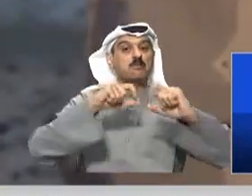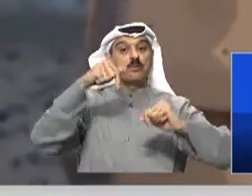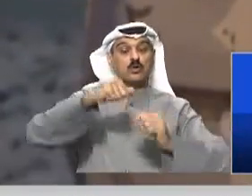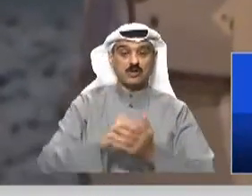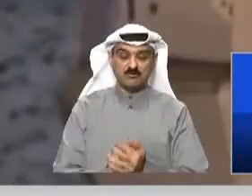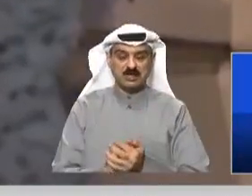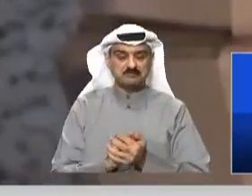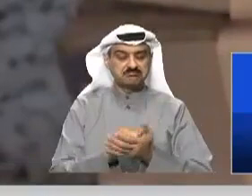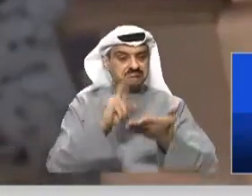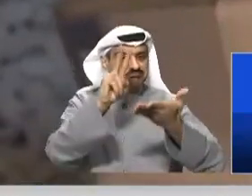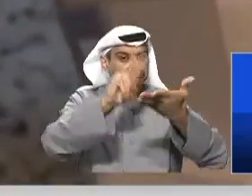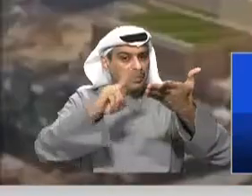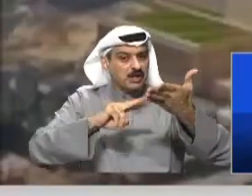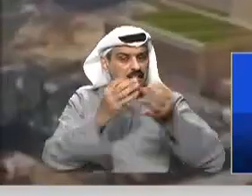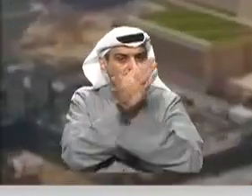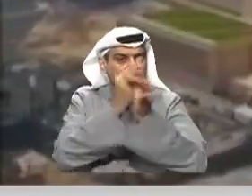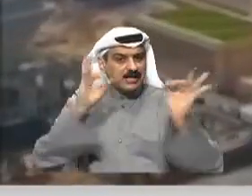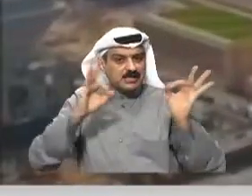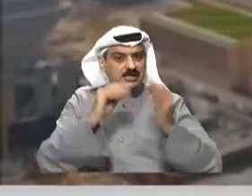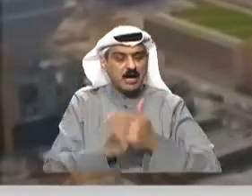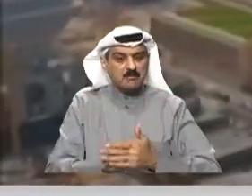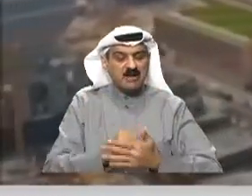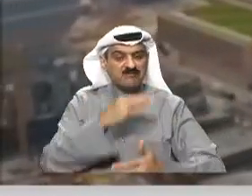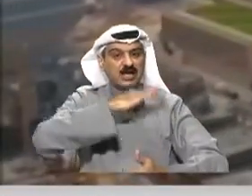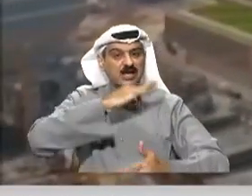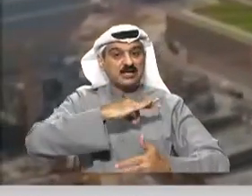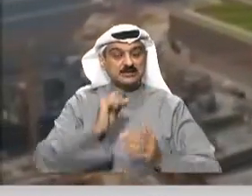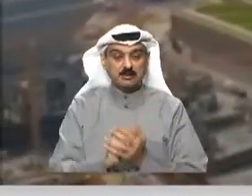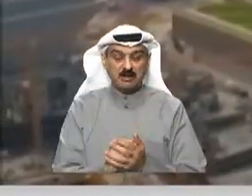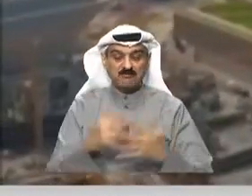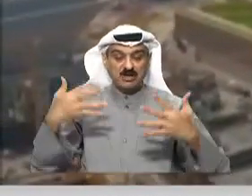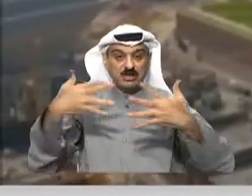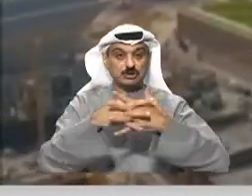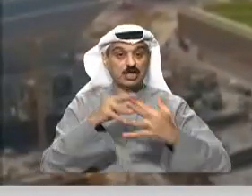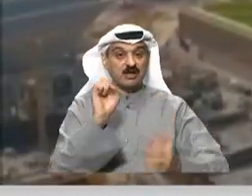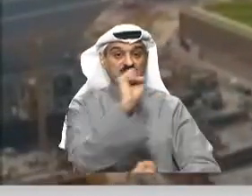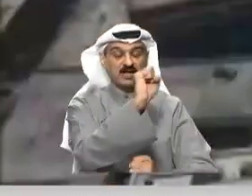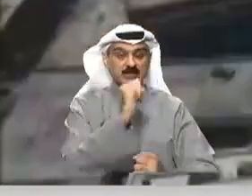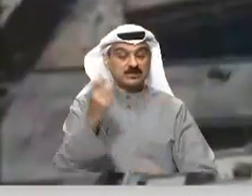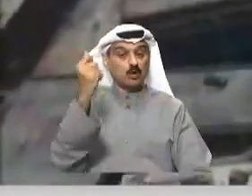قراءة شاملة لمؤشرات ربحية القطاع وملاءته المالية.